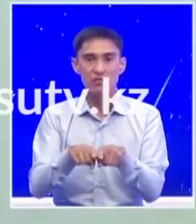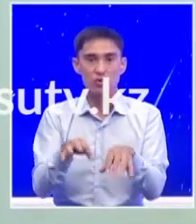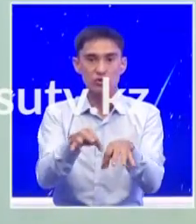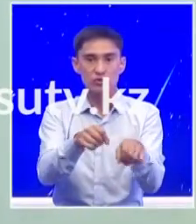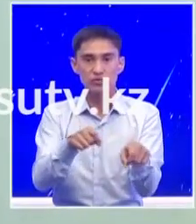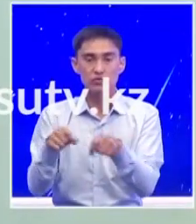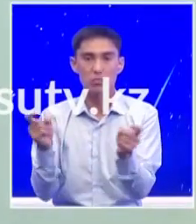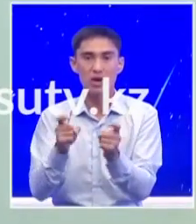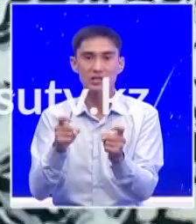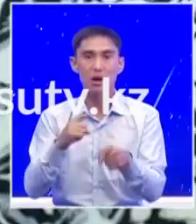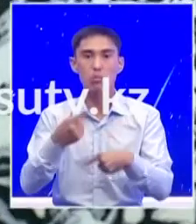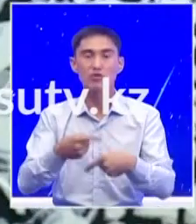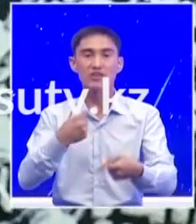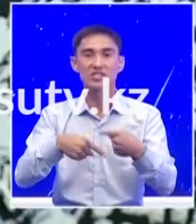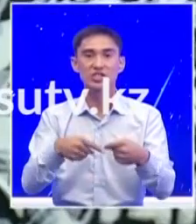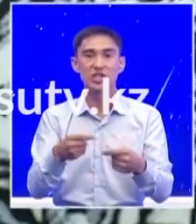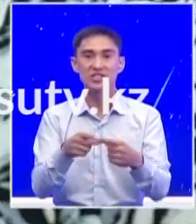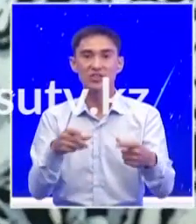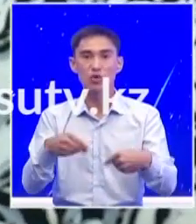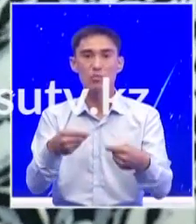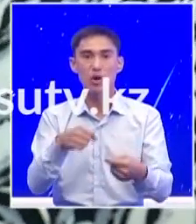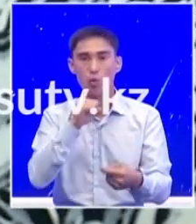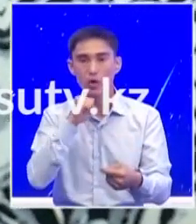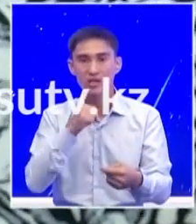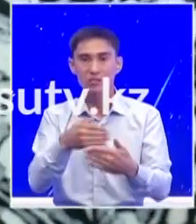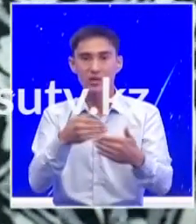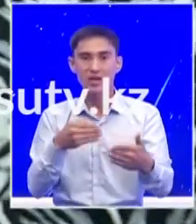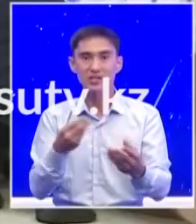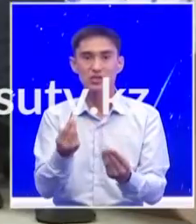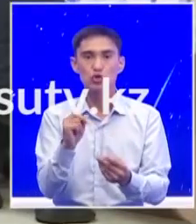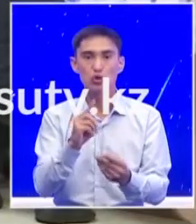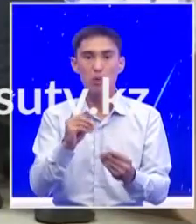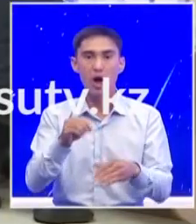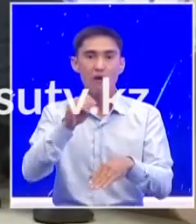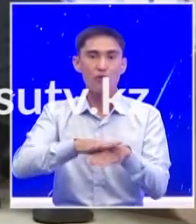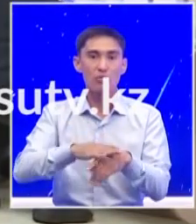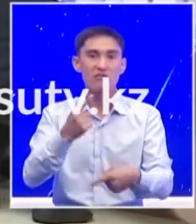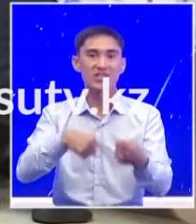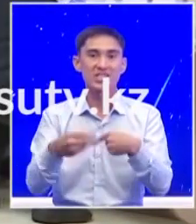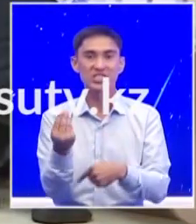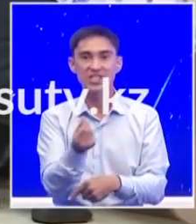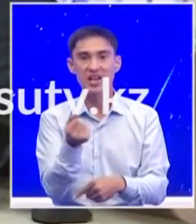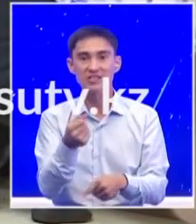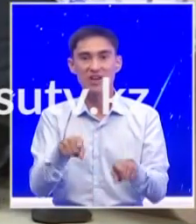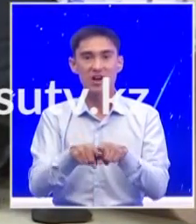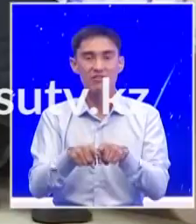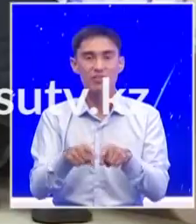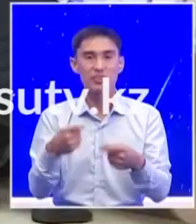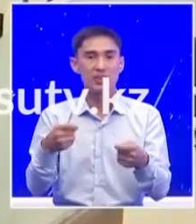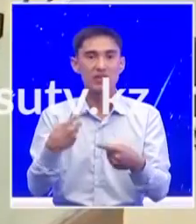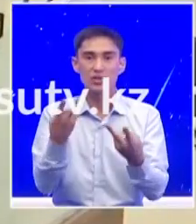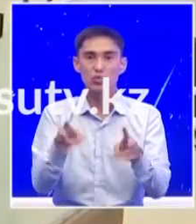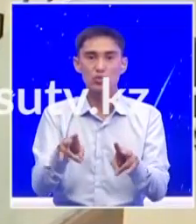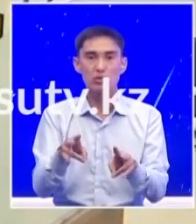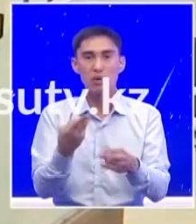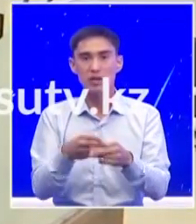из магазина. А позже возвращаются с квитком и украденным ранее содержимым, чтобы оформить возврат средств. Якобы товар им не